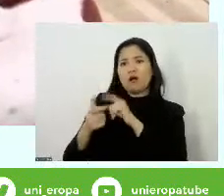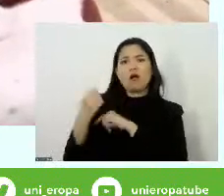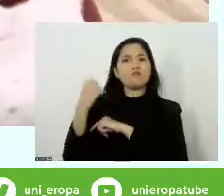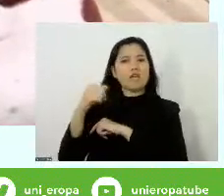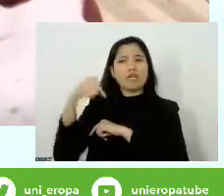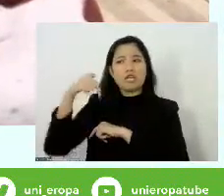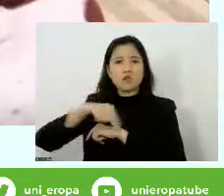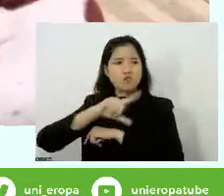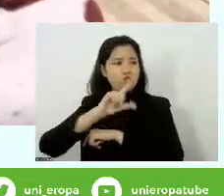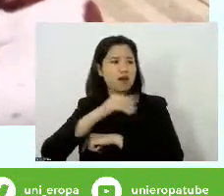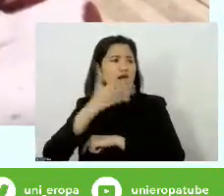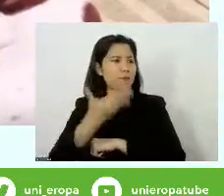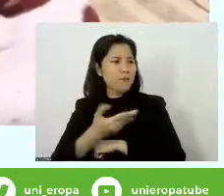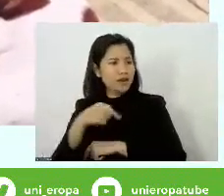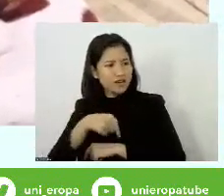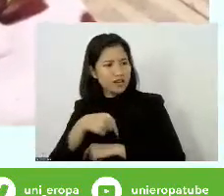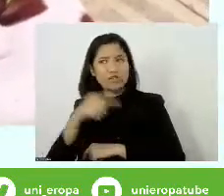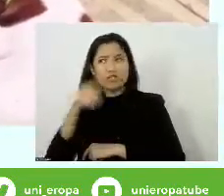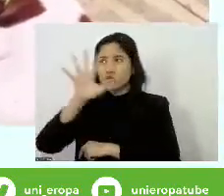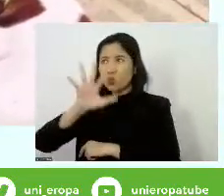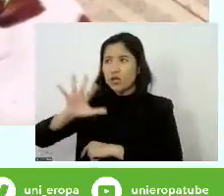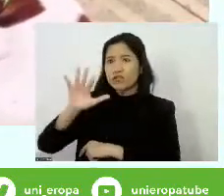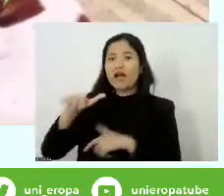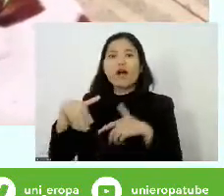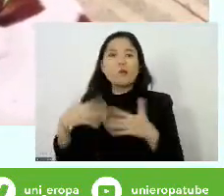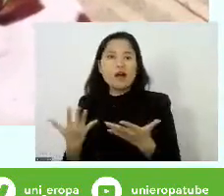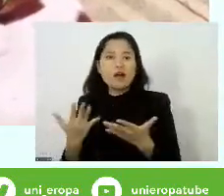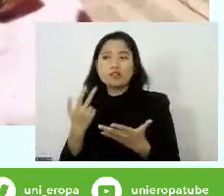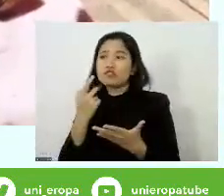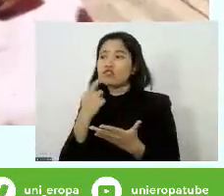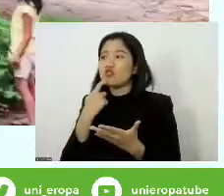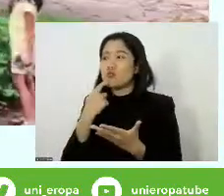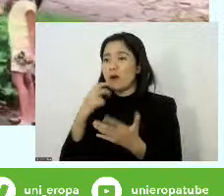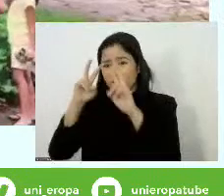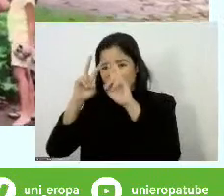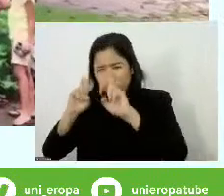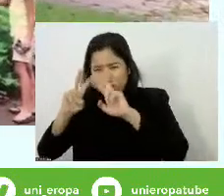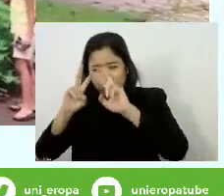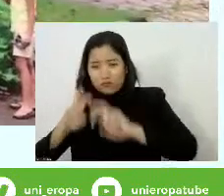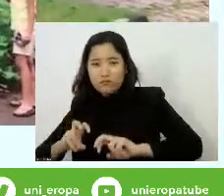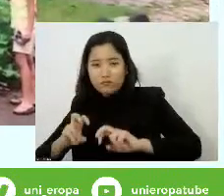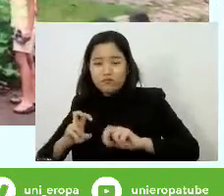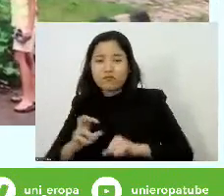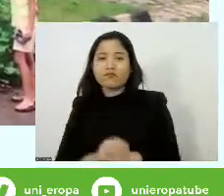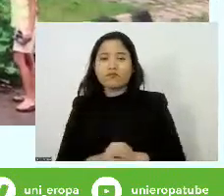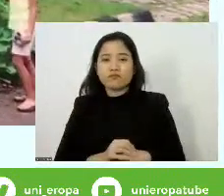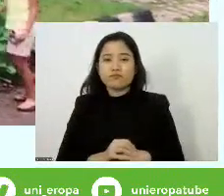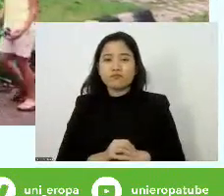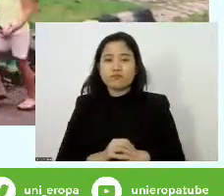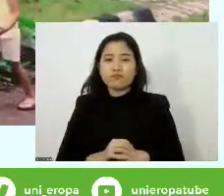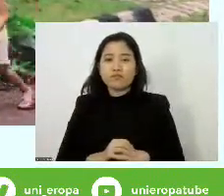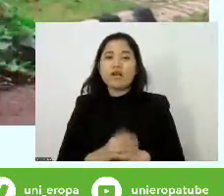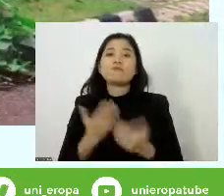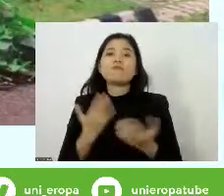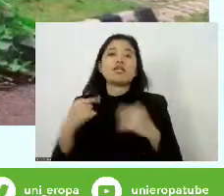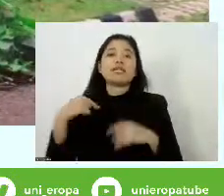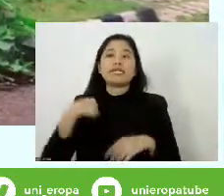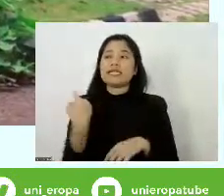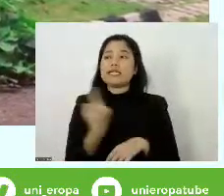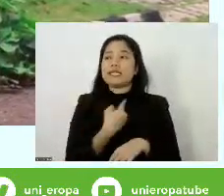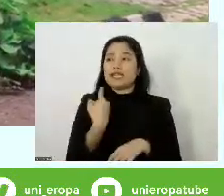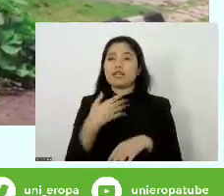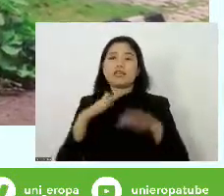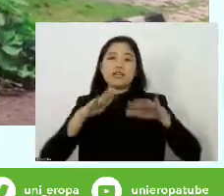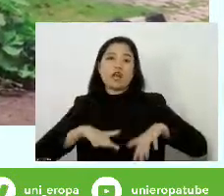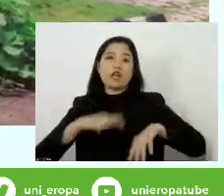dan cuacanya seperti apa coba di observasi dan gitu dan cuma ciptana kota mungkin enggak